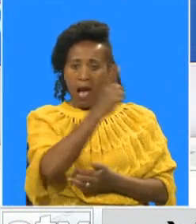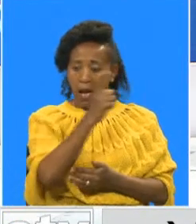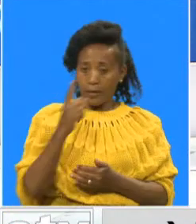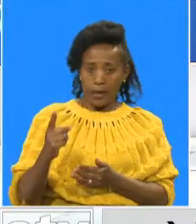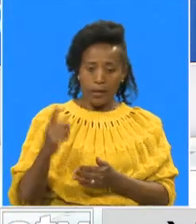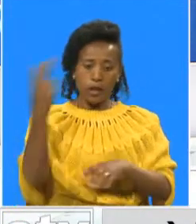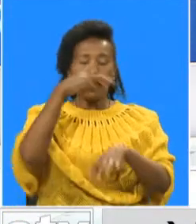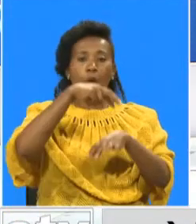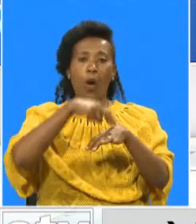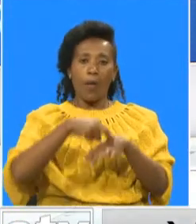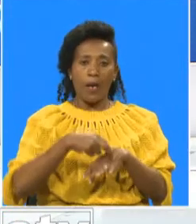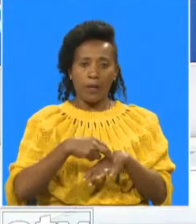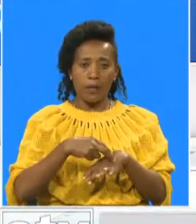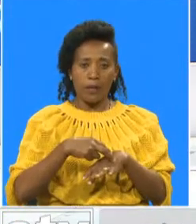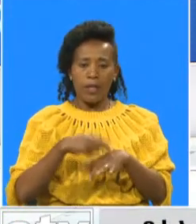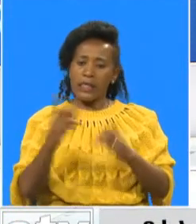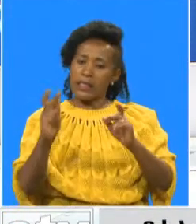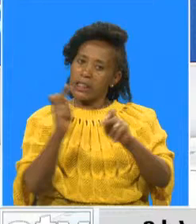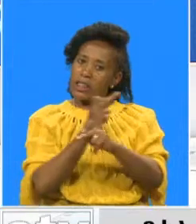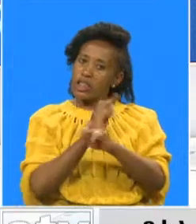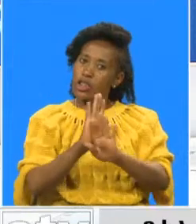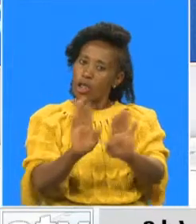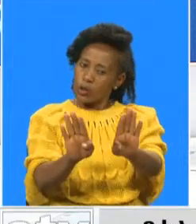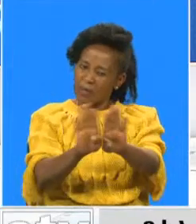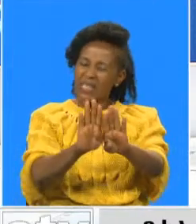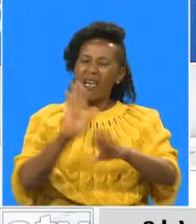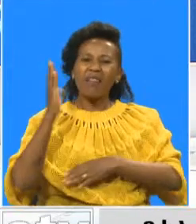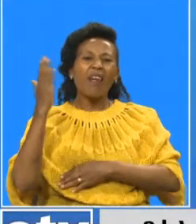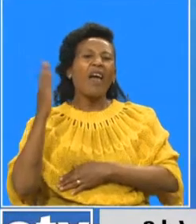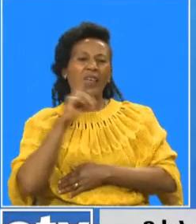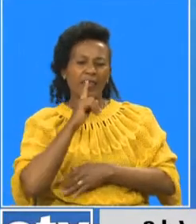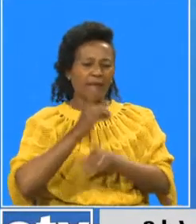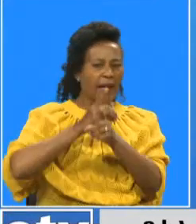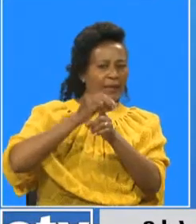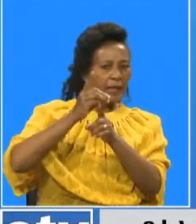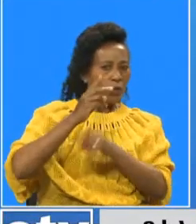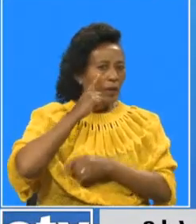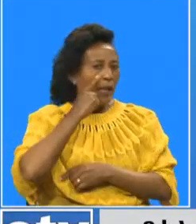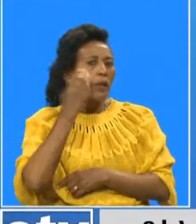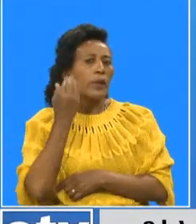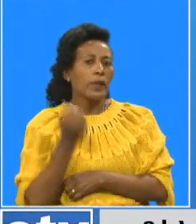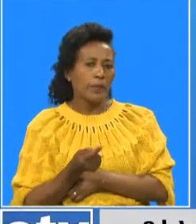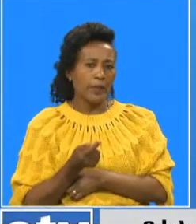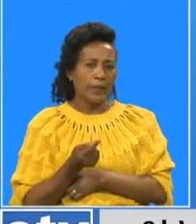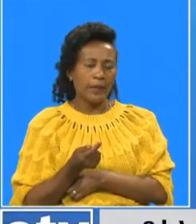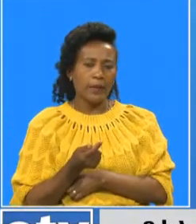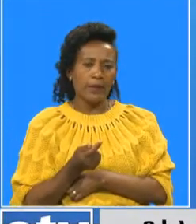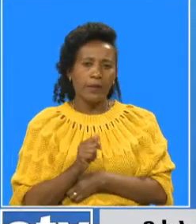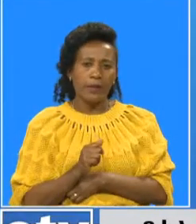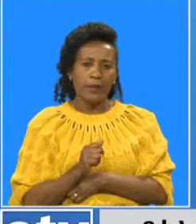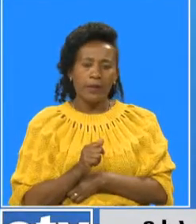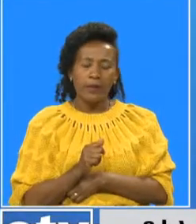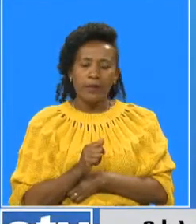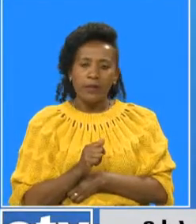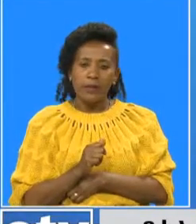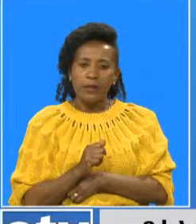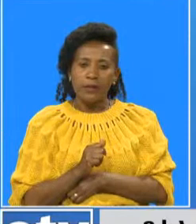አንዳንድ ተቋማት ድርጅታቸውን የመዝጋት አይነት አቅጣጫዎችም ታይተው ነበር።